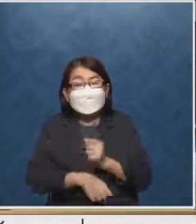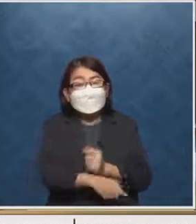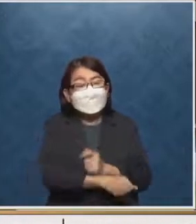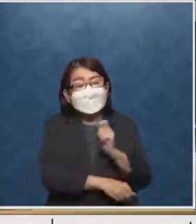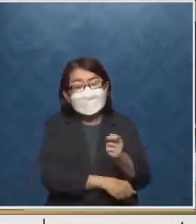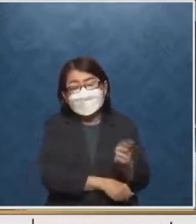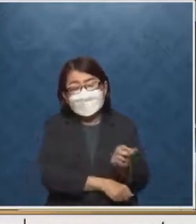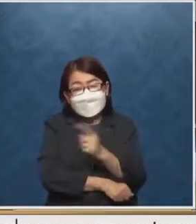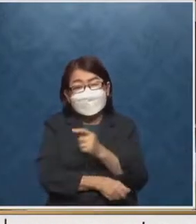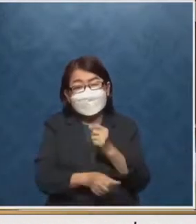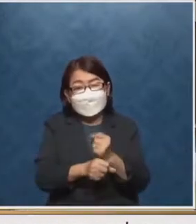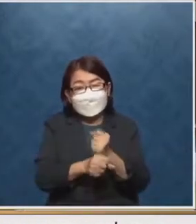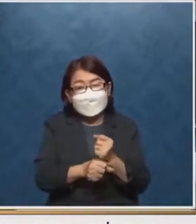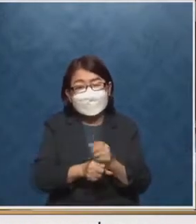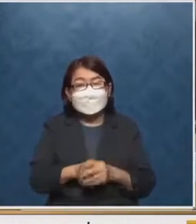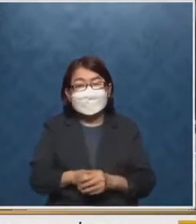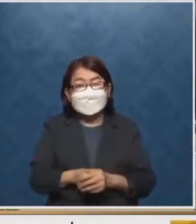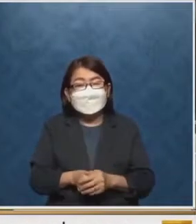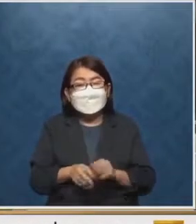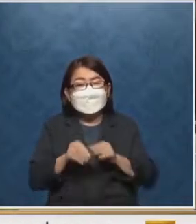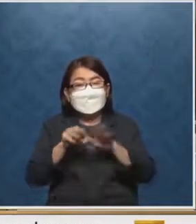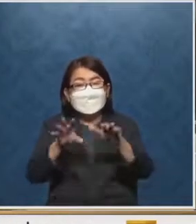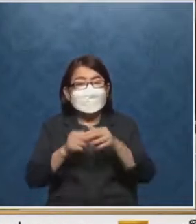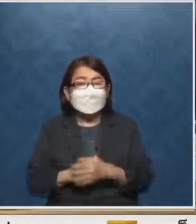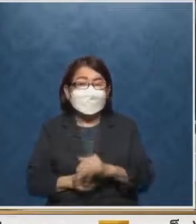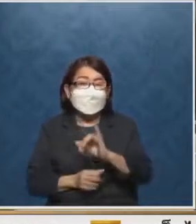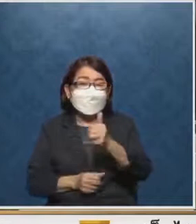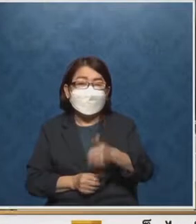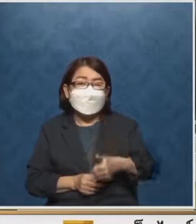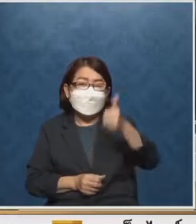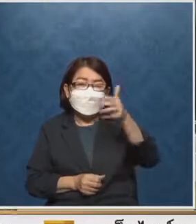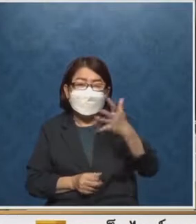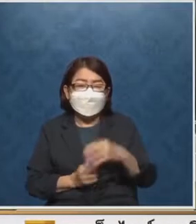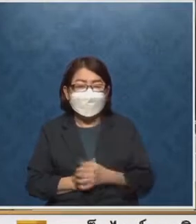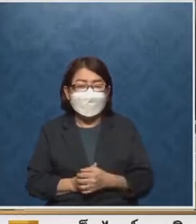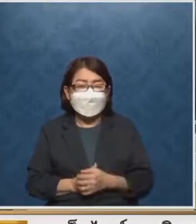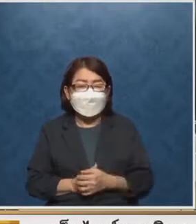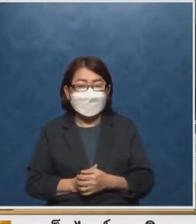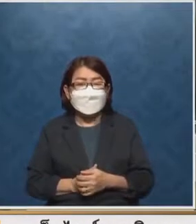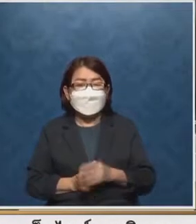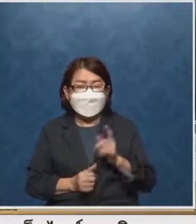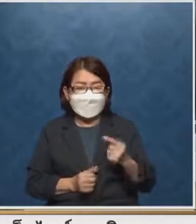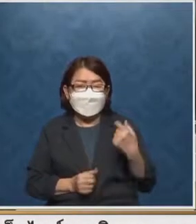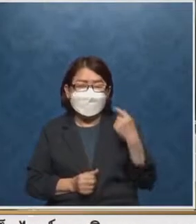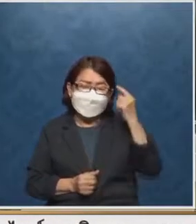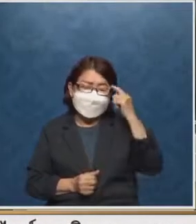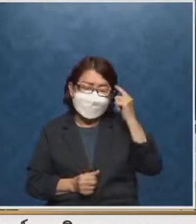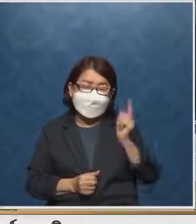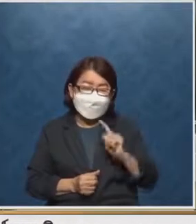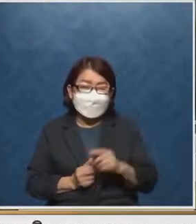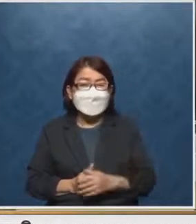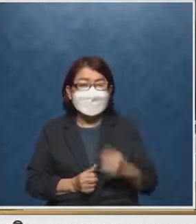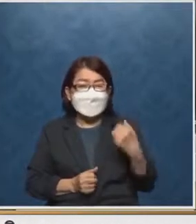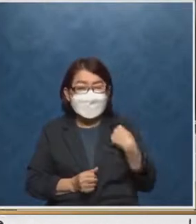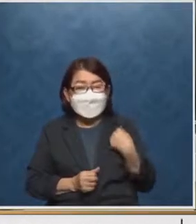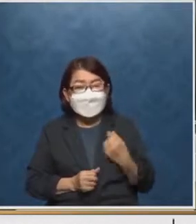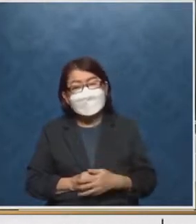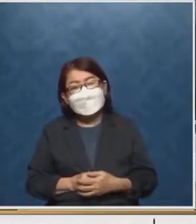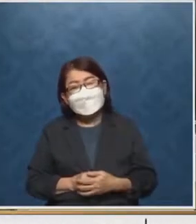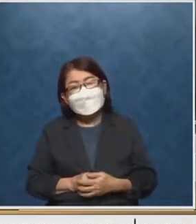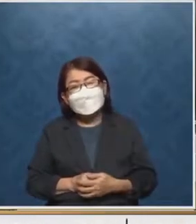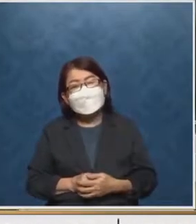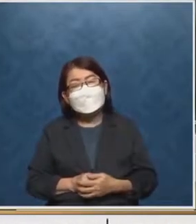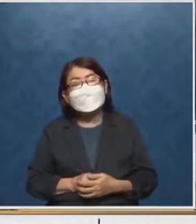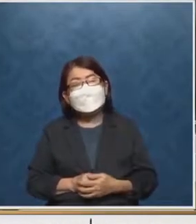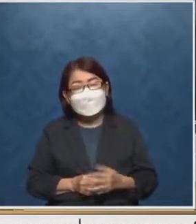าทำผมว่าบางทีมันก็อาจจะไม่ได้ผลท่านก็ต้องมีสมาชิกมียูสเ